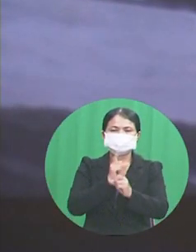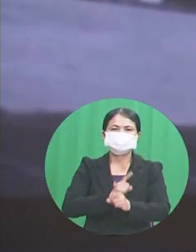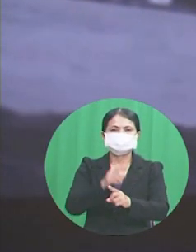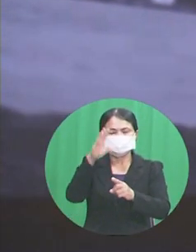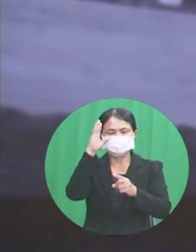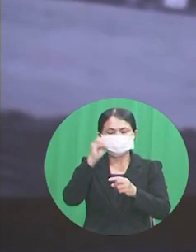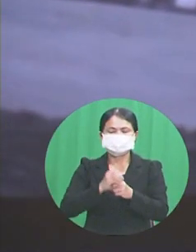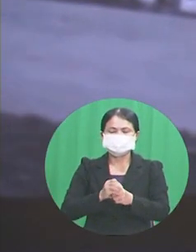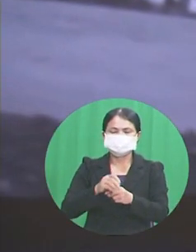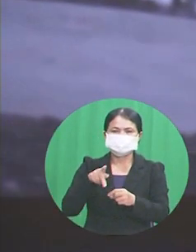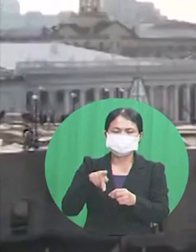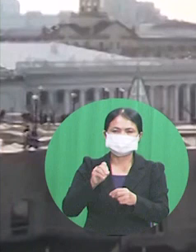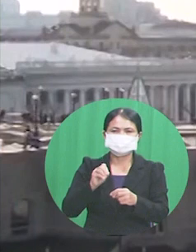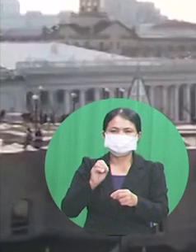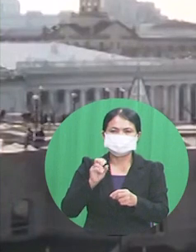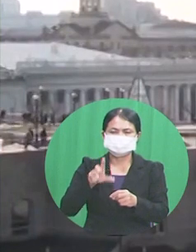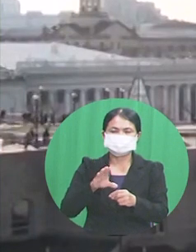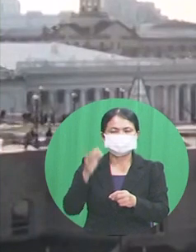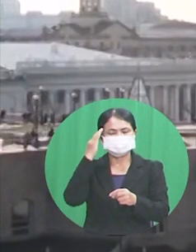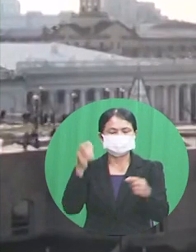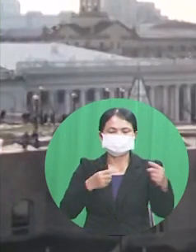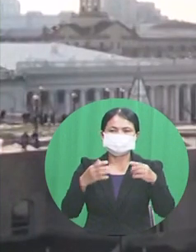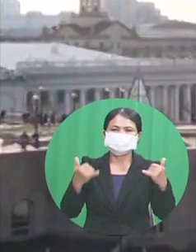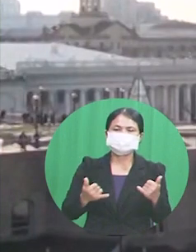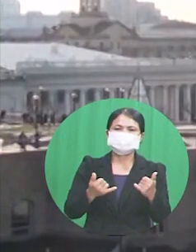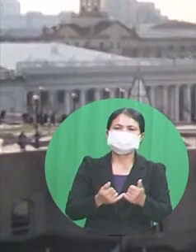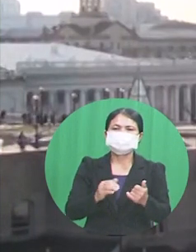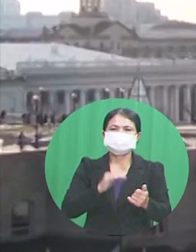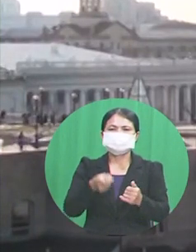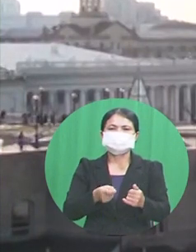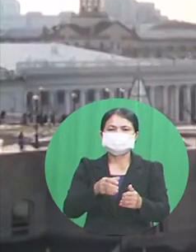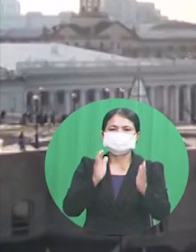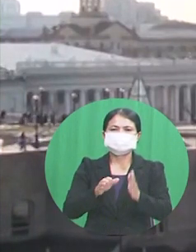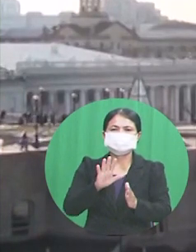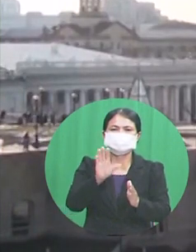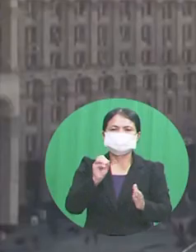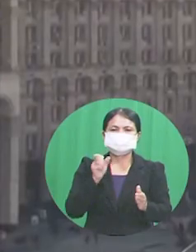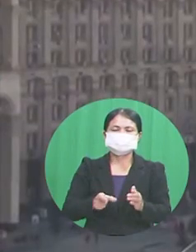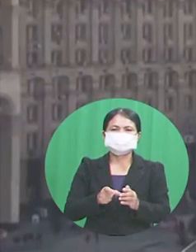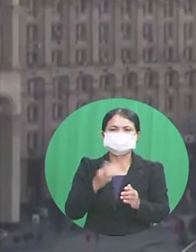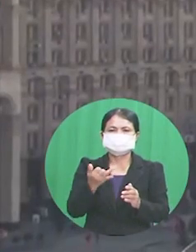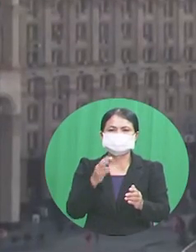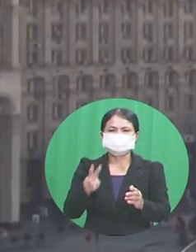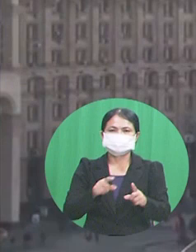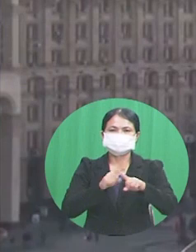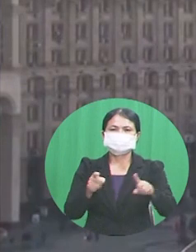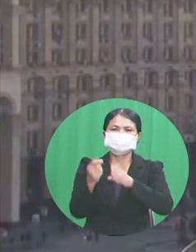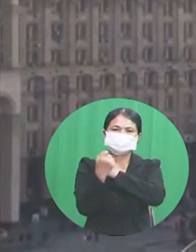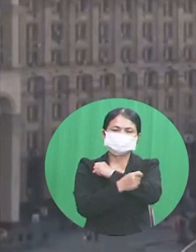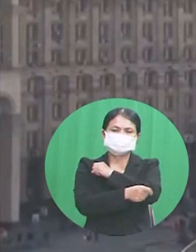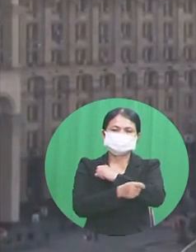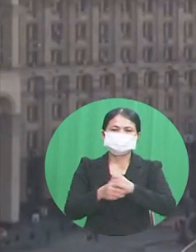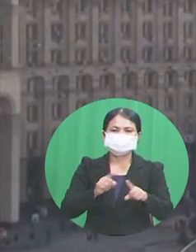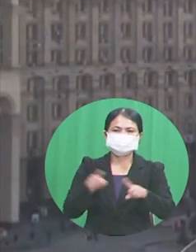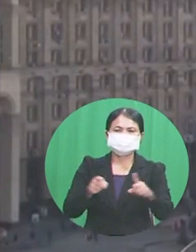លោក Konashenkov បានដឹងថាការវាយប្រហារនេះបានសម្លាប់អ្នកទោសអស់50នាក់និង73នាក់ផ្សេងទៀតរងរបួស